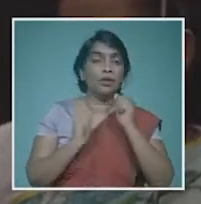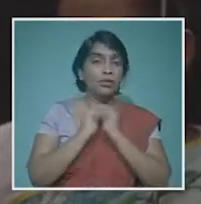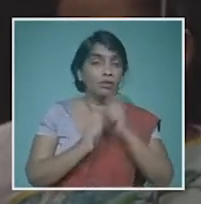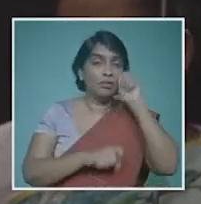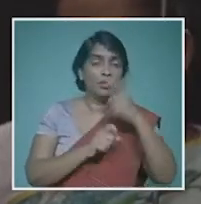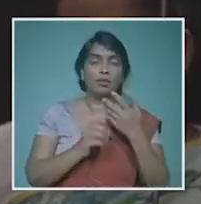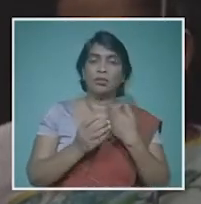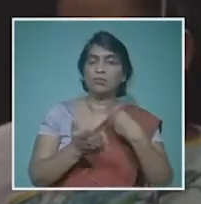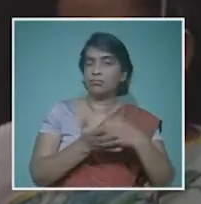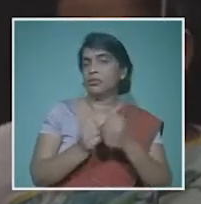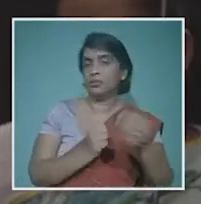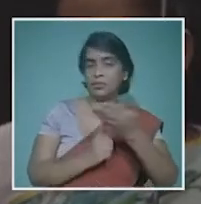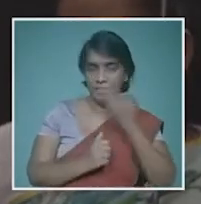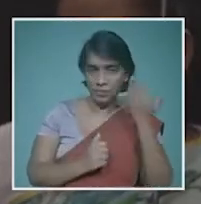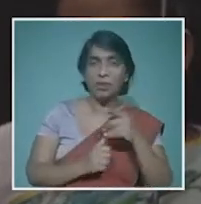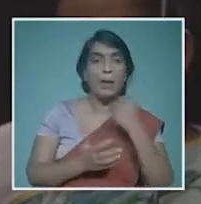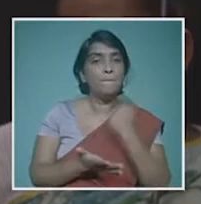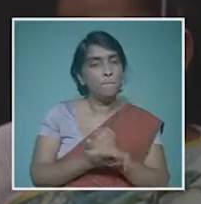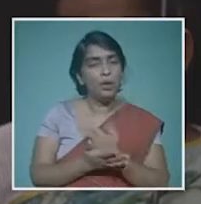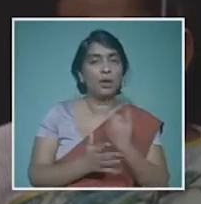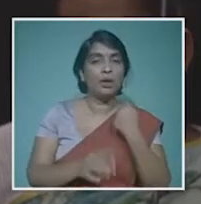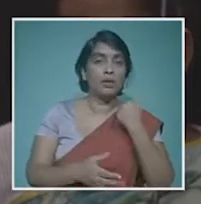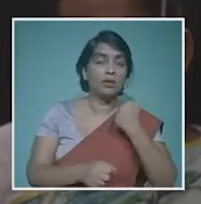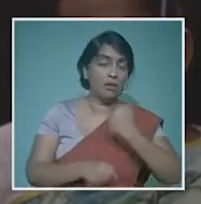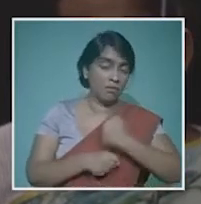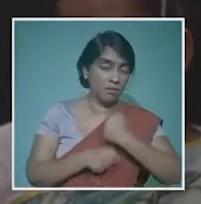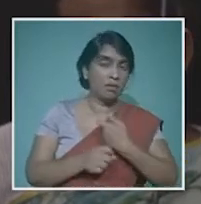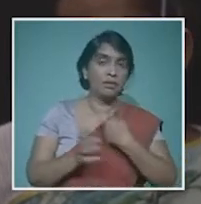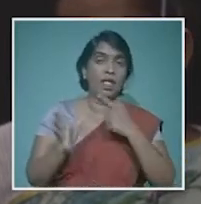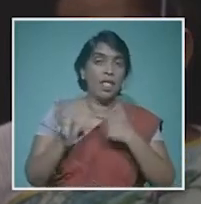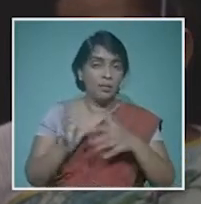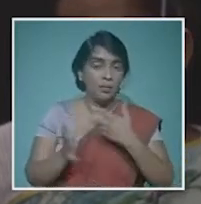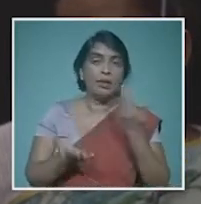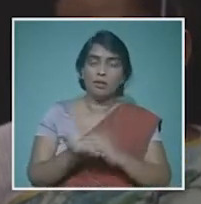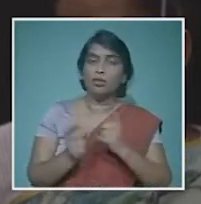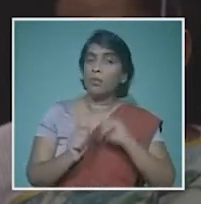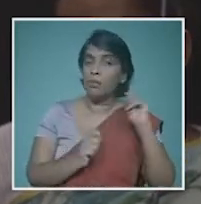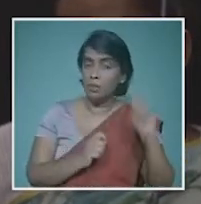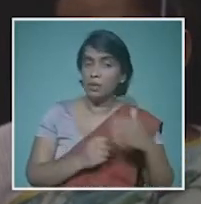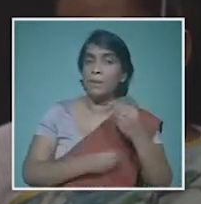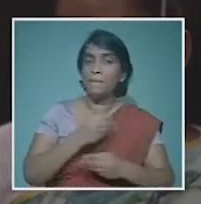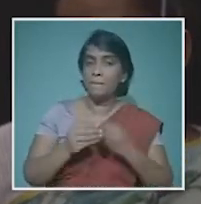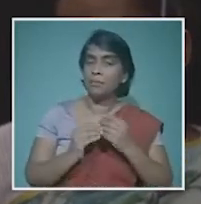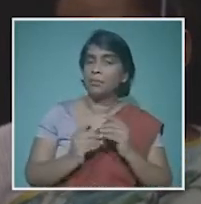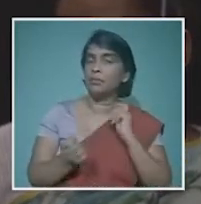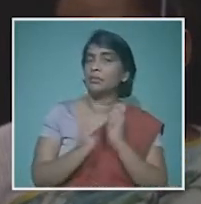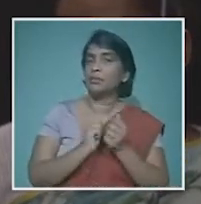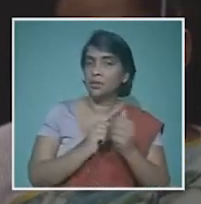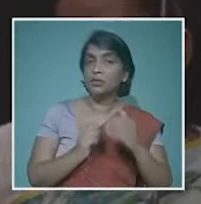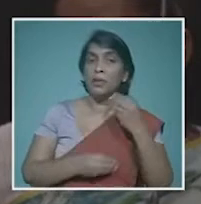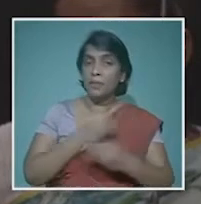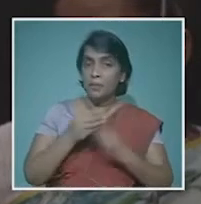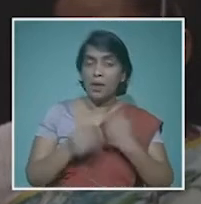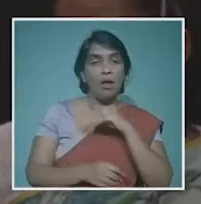කර ගැනීමට හැකිවනු ඇත. බැංකු රජයේ අපවීමත් මත නැවත ඔවුන්ට මුදල් ලබා දී ව්‍යාපාර ප්‍රකෘති කර